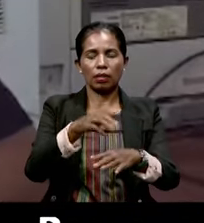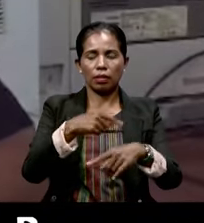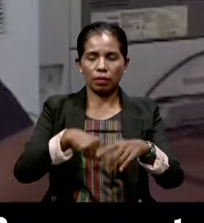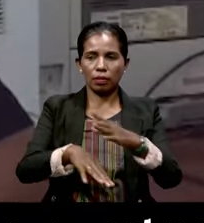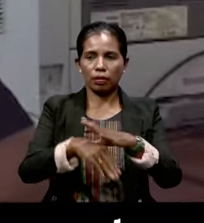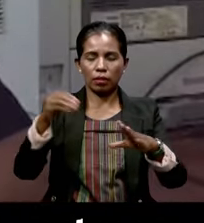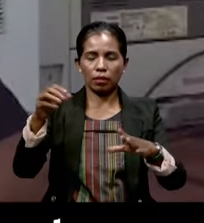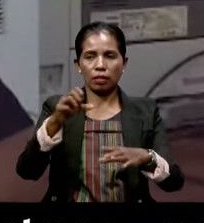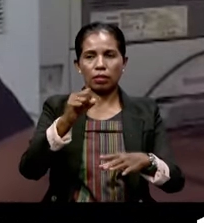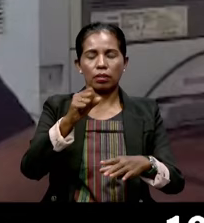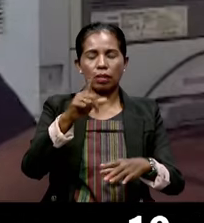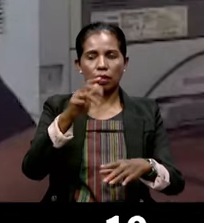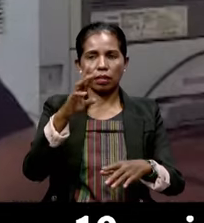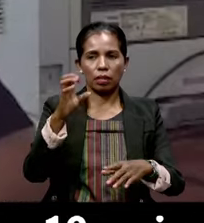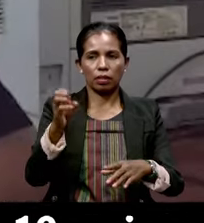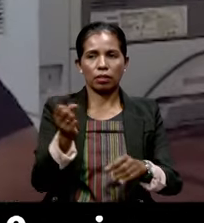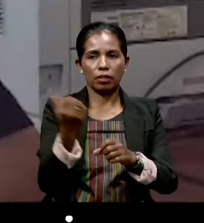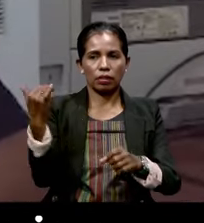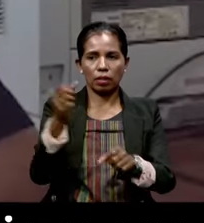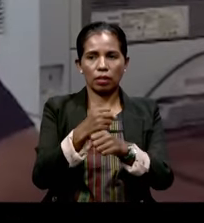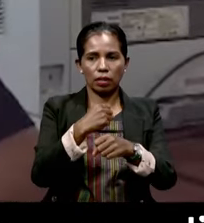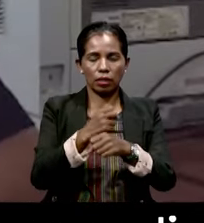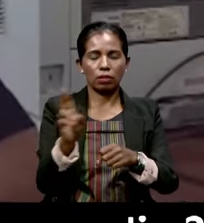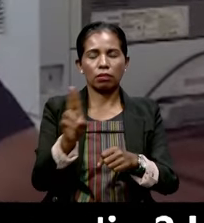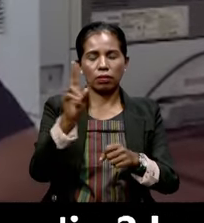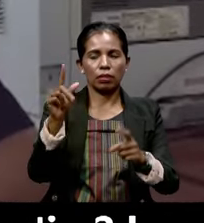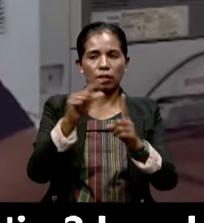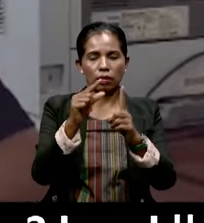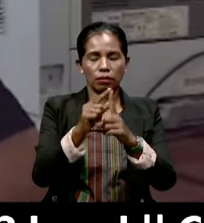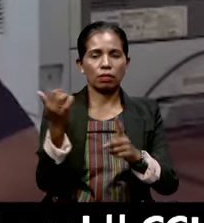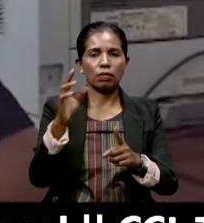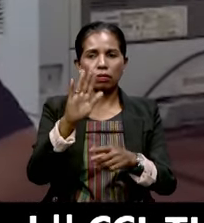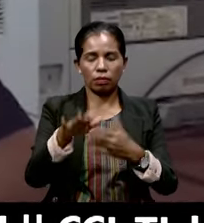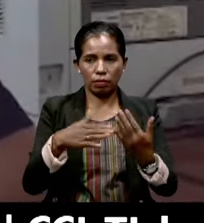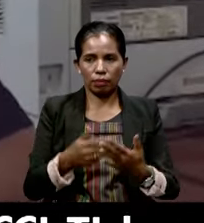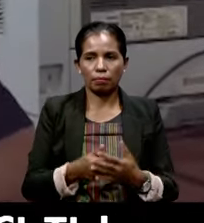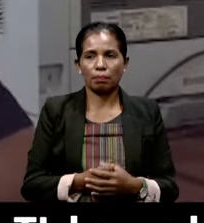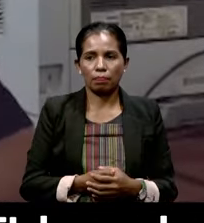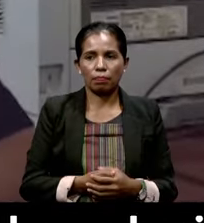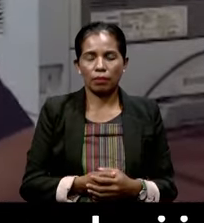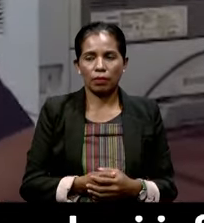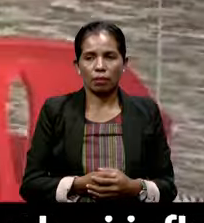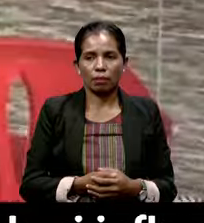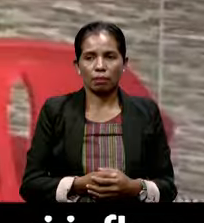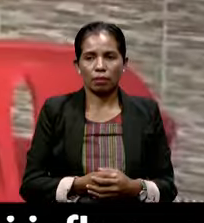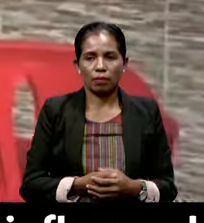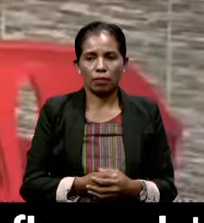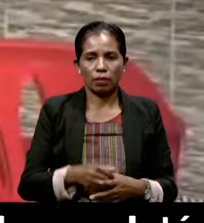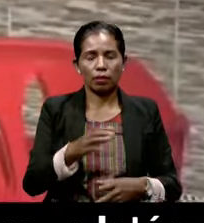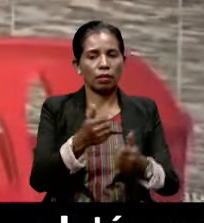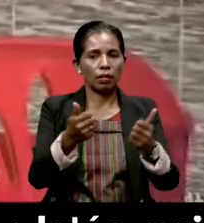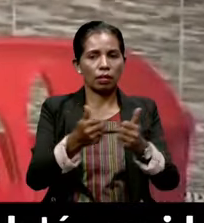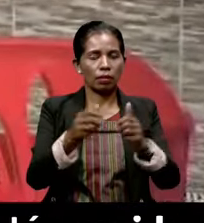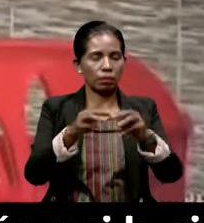be samela salaremos sirsei hasil nafating influencer. Masuk konvas simbol arti bersaiz siapa